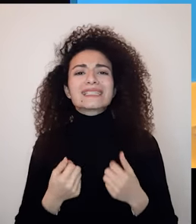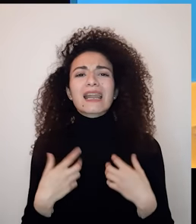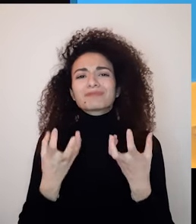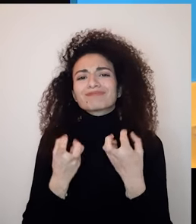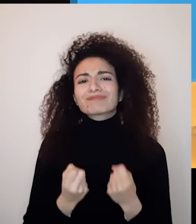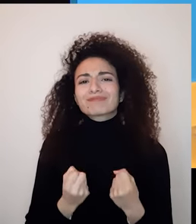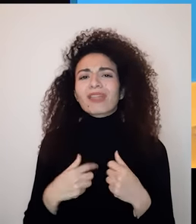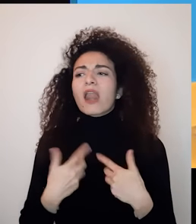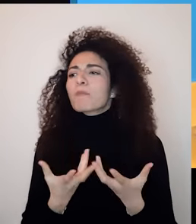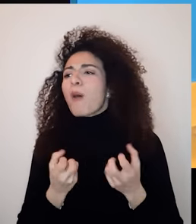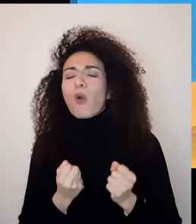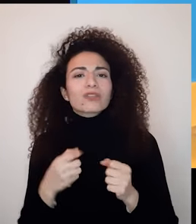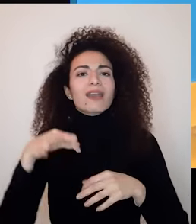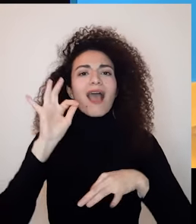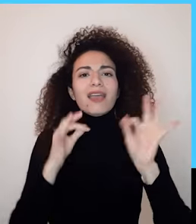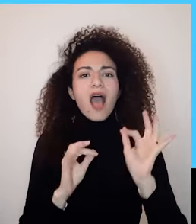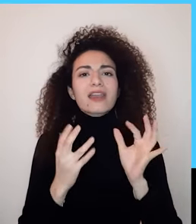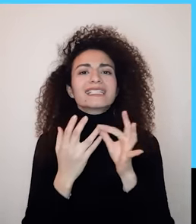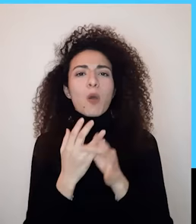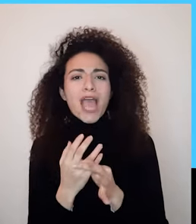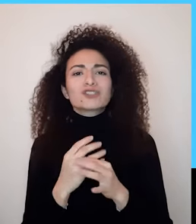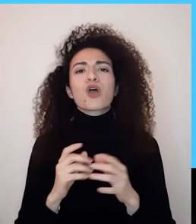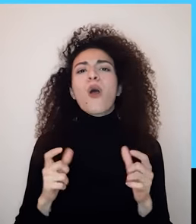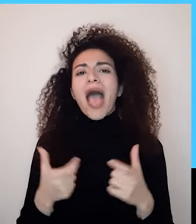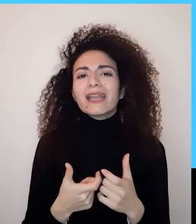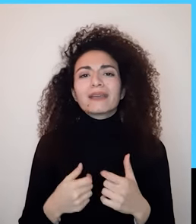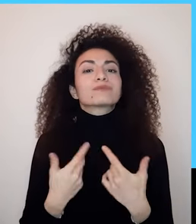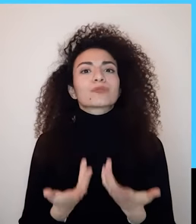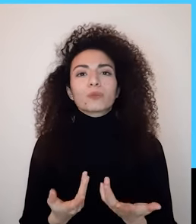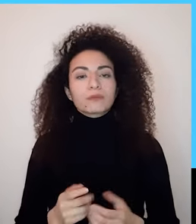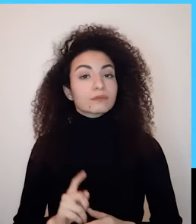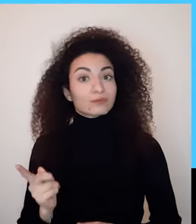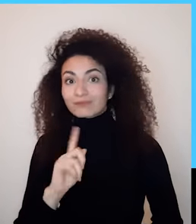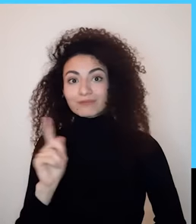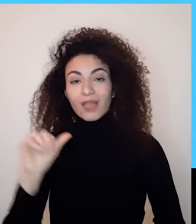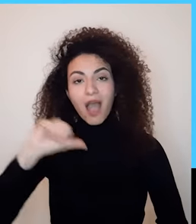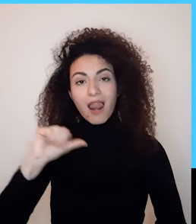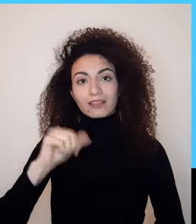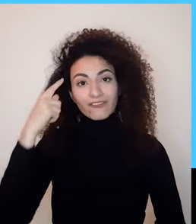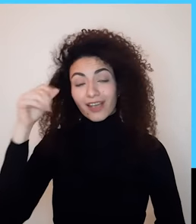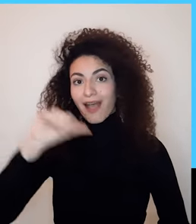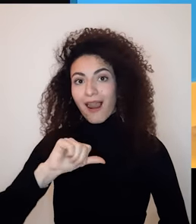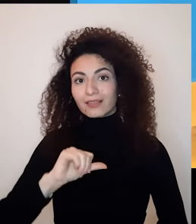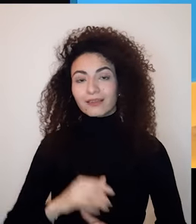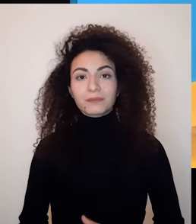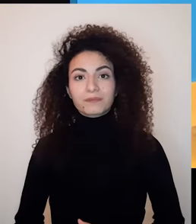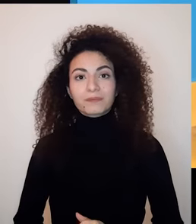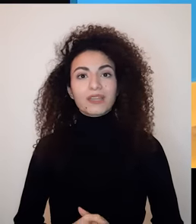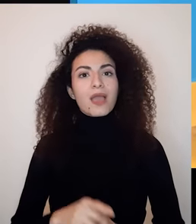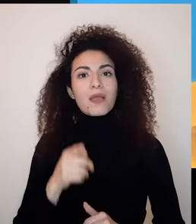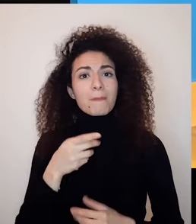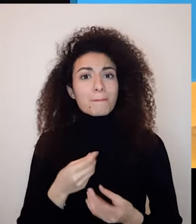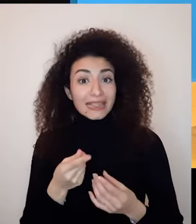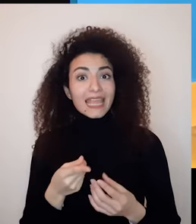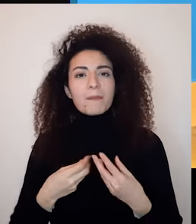التفكير بحياة جنسية أو حتى بعلاقة عاطفية، وكأنه الحياة الجنسية هي ترف لا يمكن أن تكون متاحة لها. هيدي الفكرة